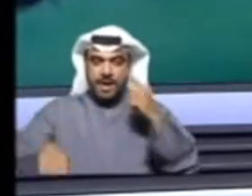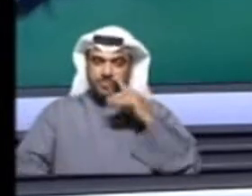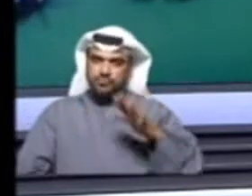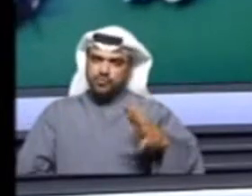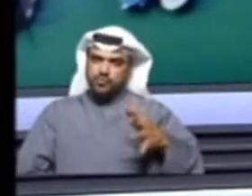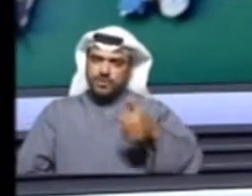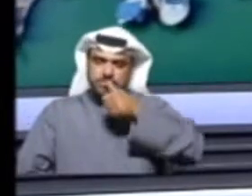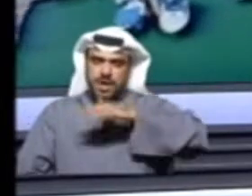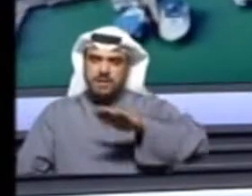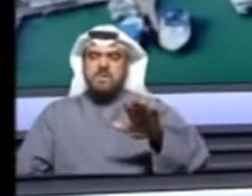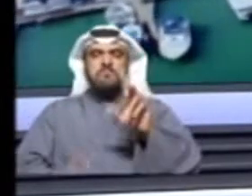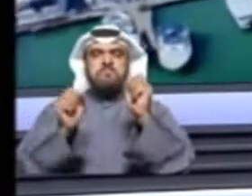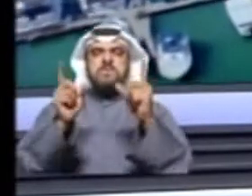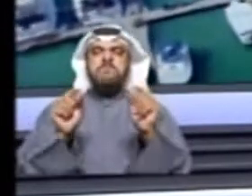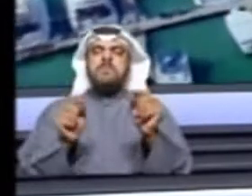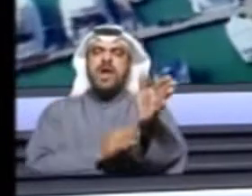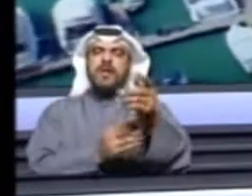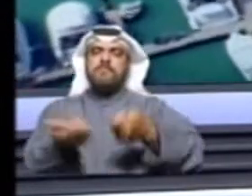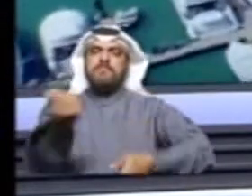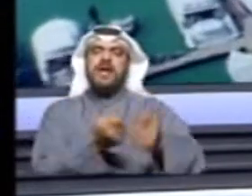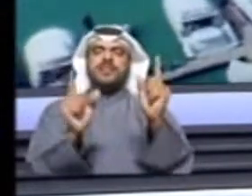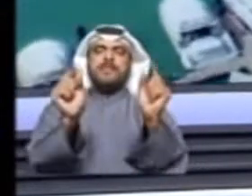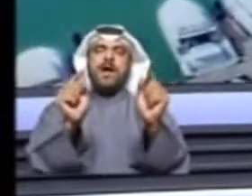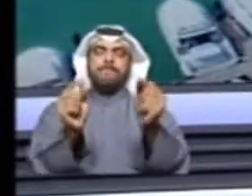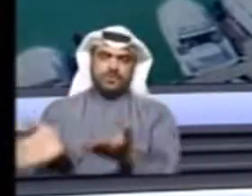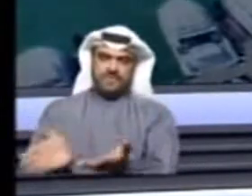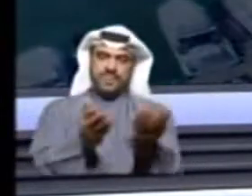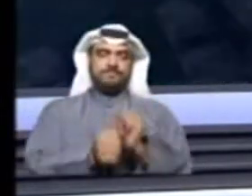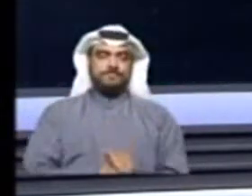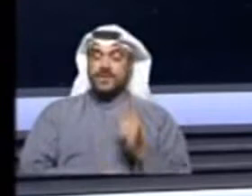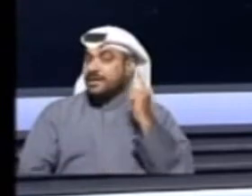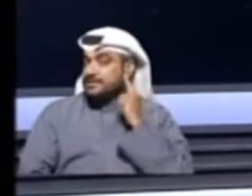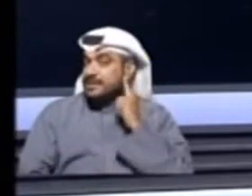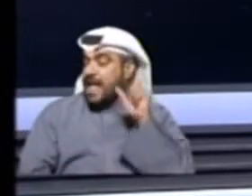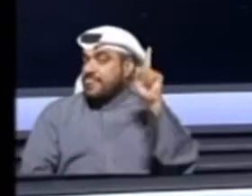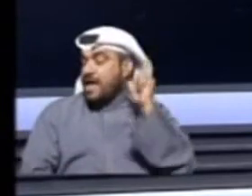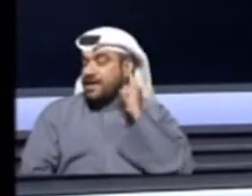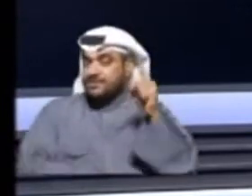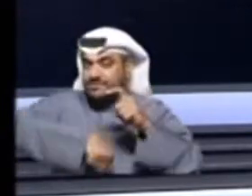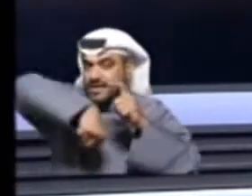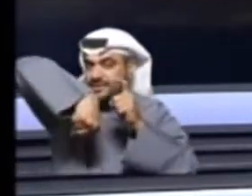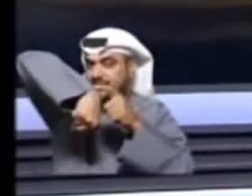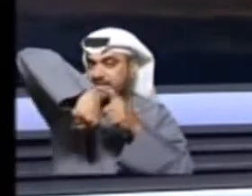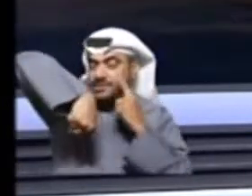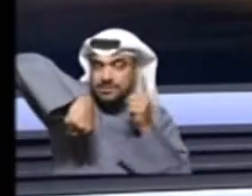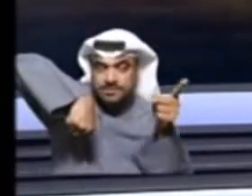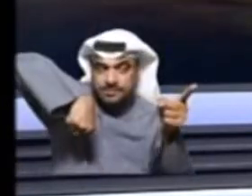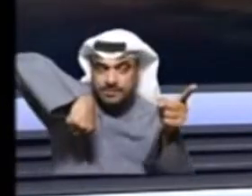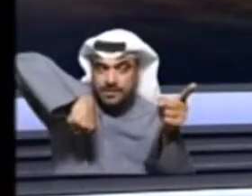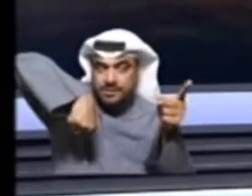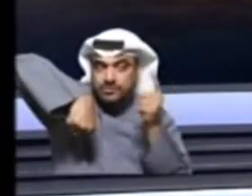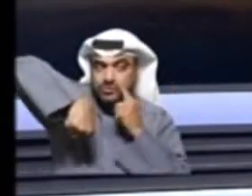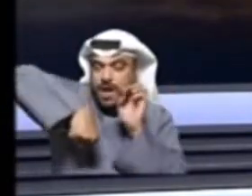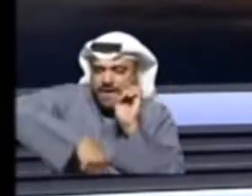أن تتراوح ارتفاع الموج ما بين 1 إلى 4 قدم. أذان الفجر حسب التوقيت المحلي لمدينة الكويت الساعة